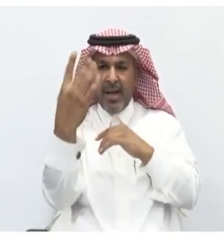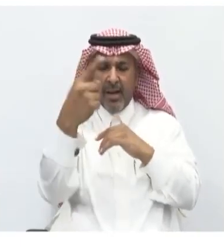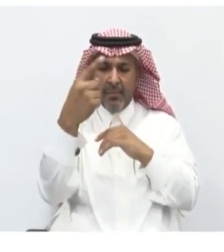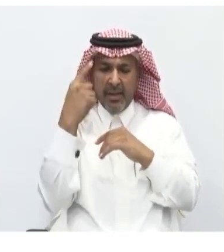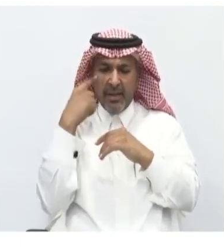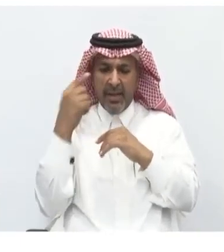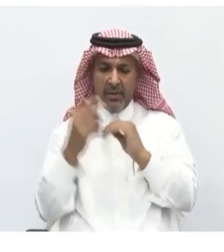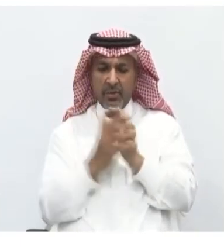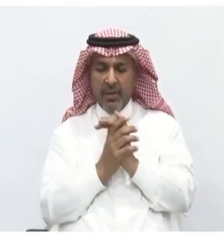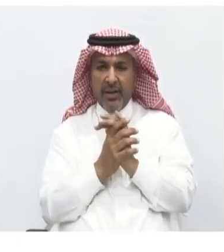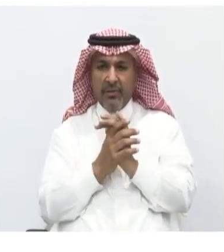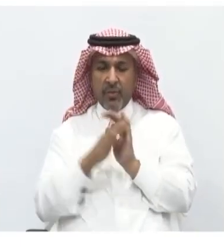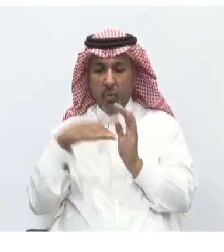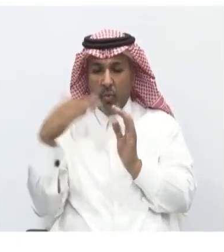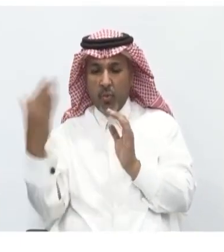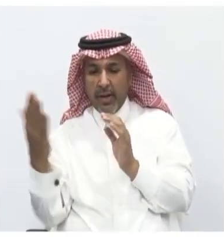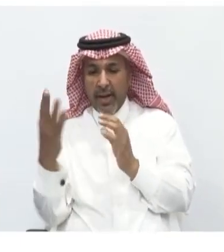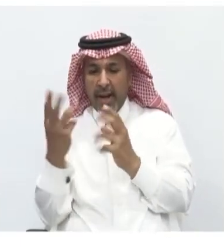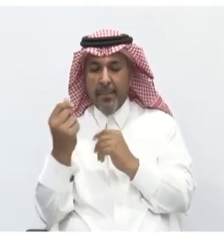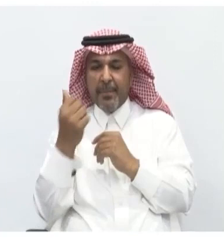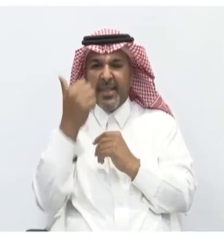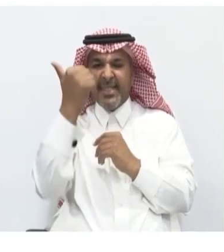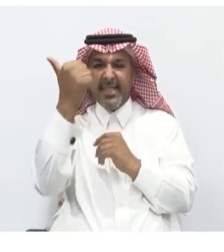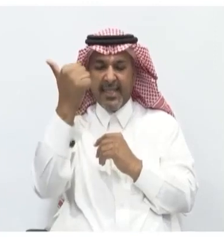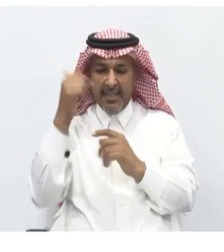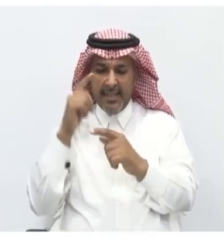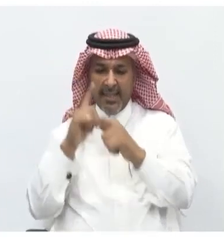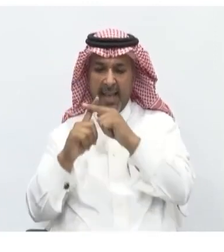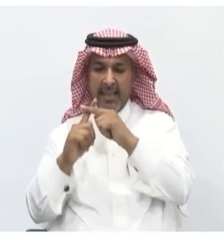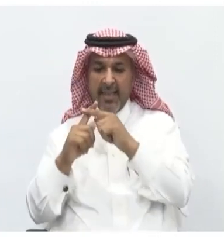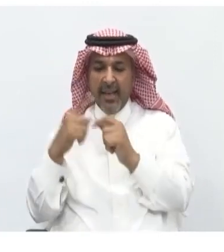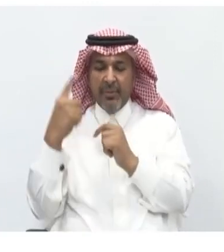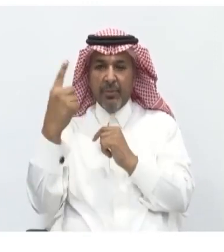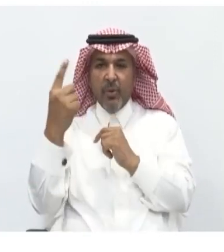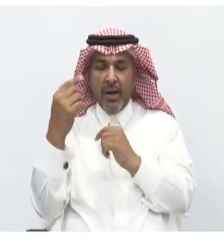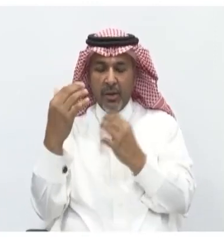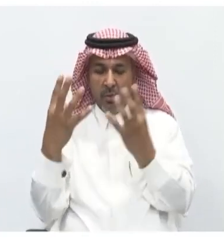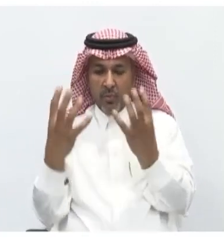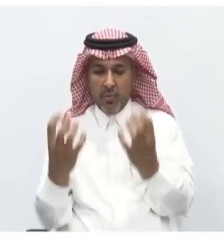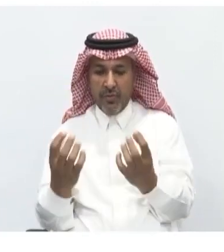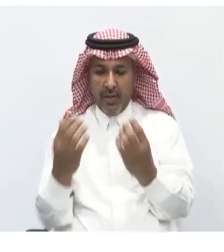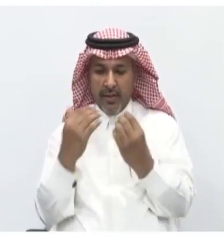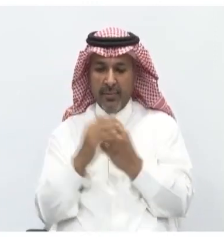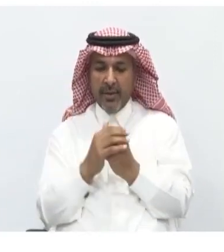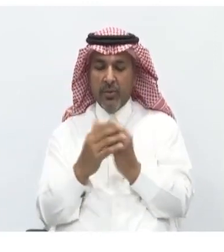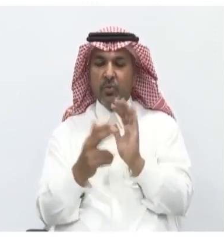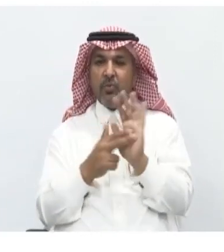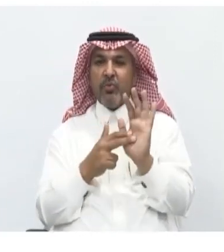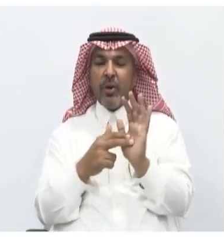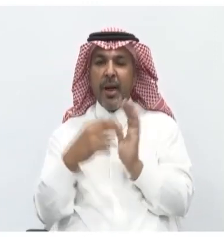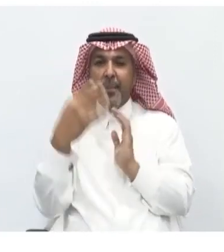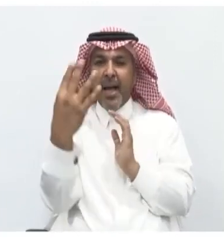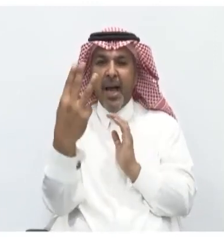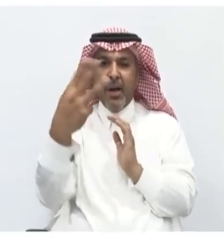سته من مول من الهيدروجين مضروب في الكتله الموليه للهيدروجين الناتج